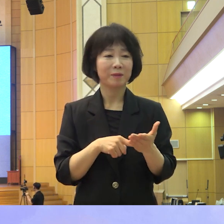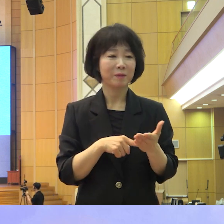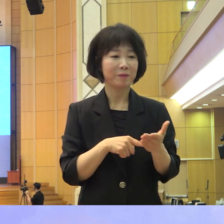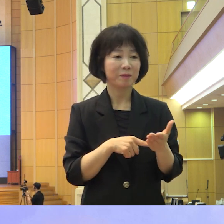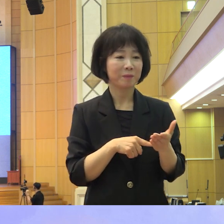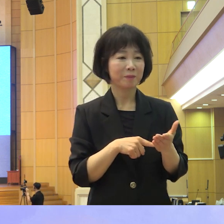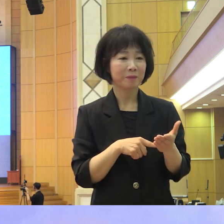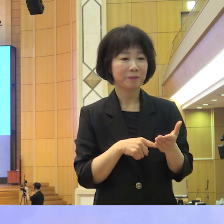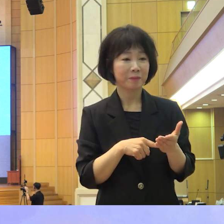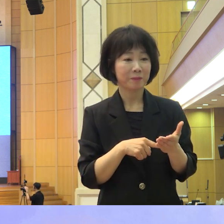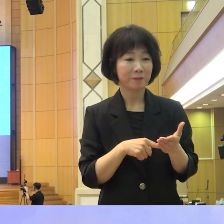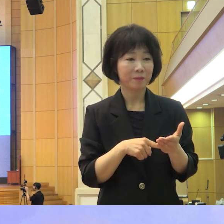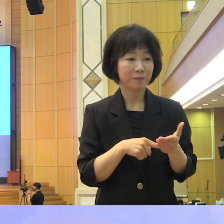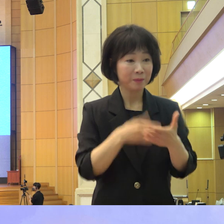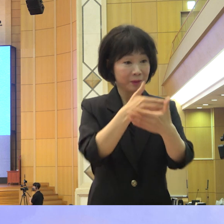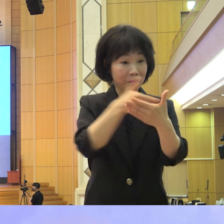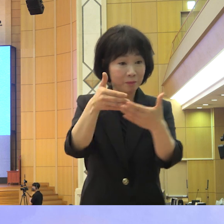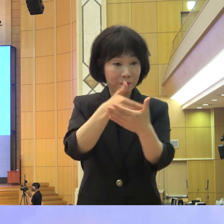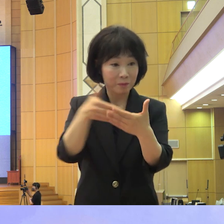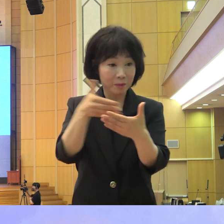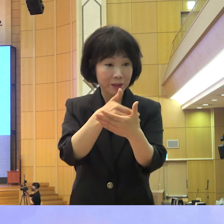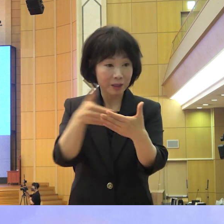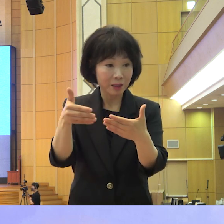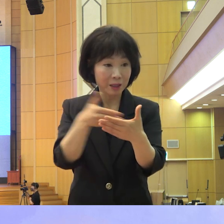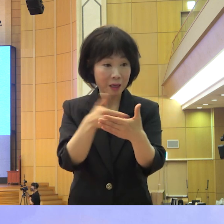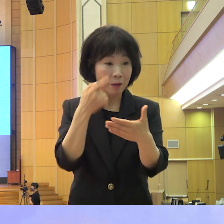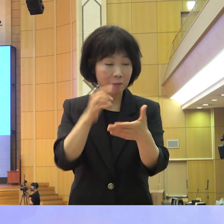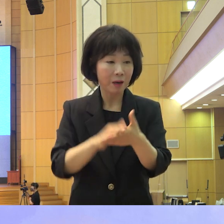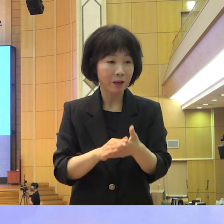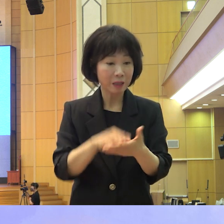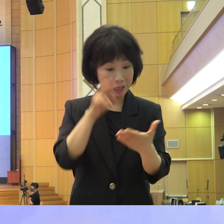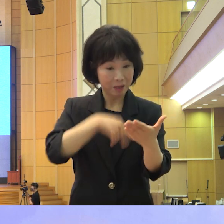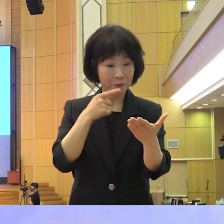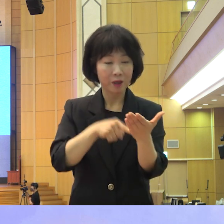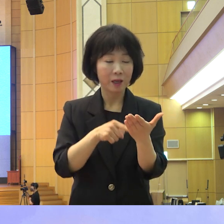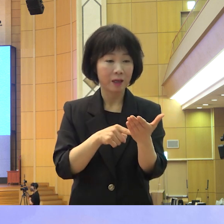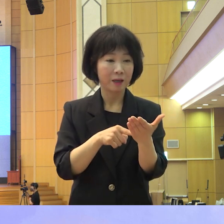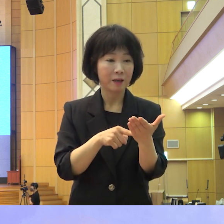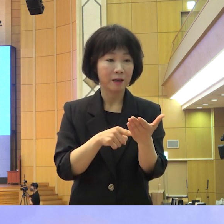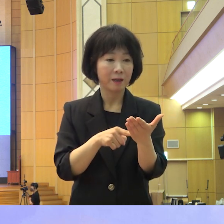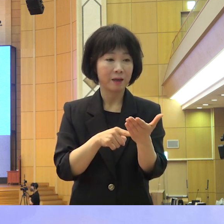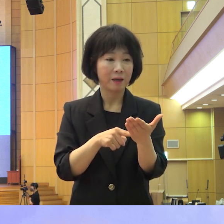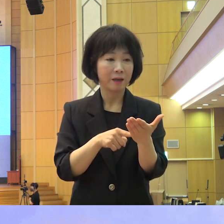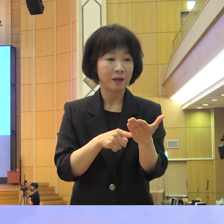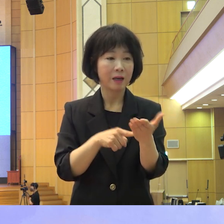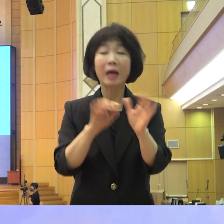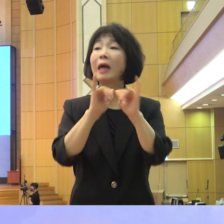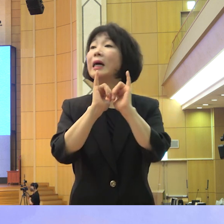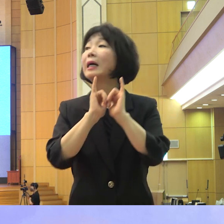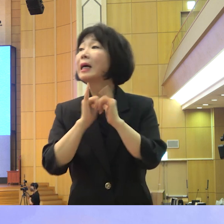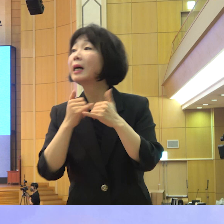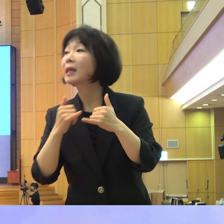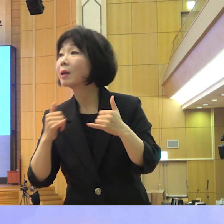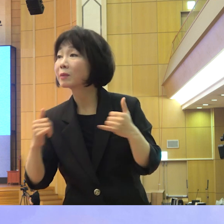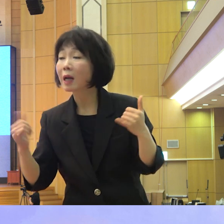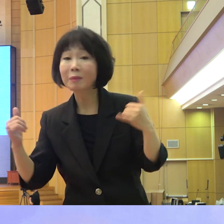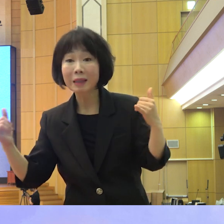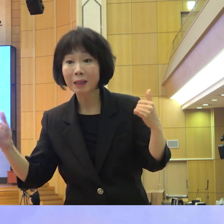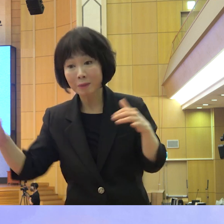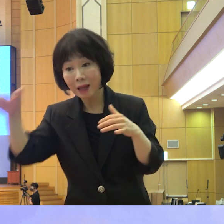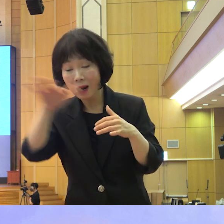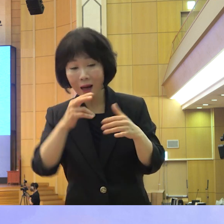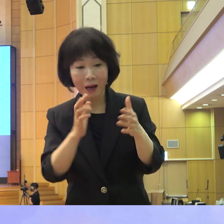자, 여러분들 그림을 보세요. 오늘 본문 말씀인 거예요. 자, 목사님이 읽어드릴게요, 여러분에게. 사람들이